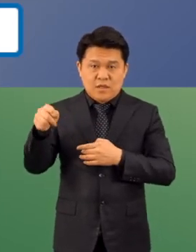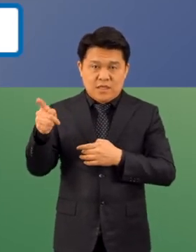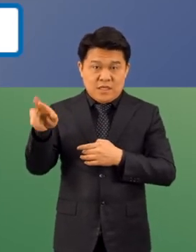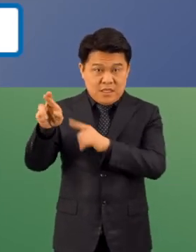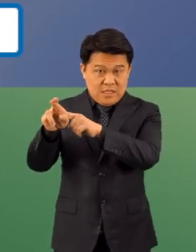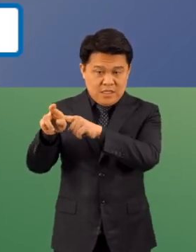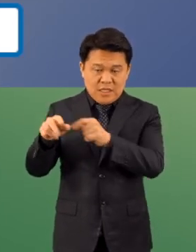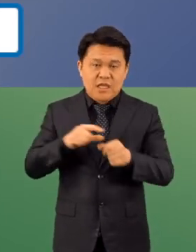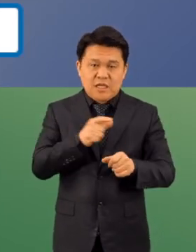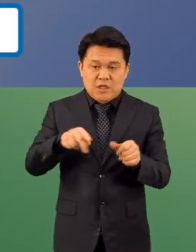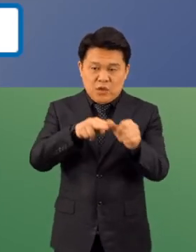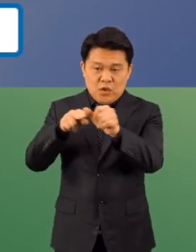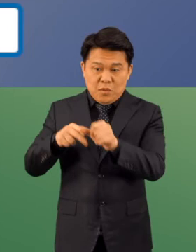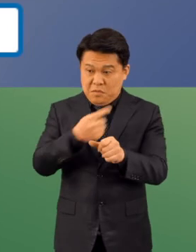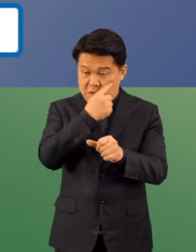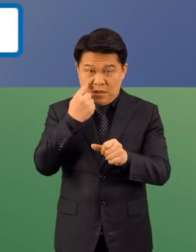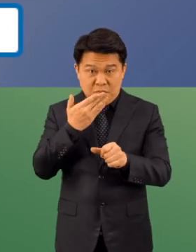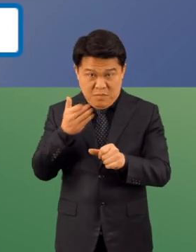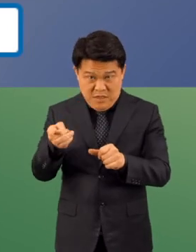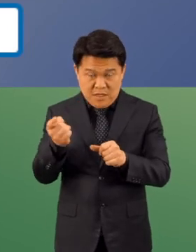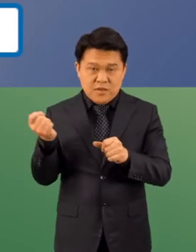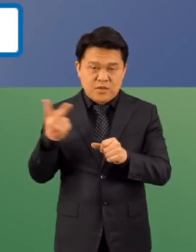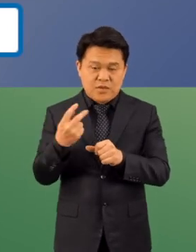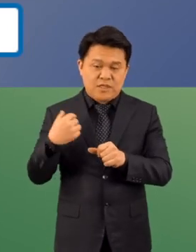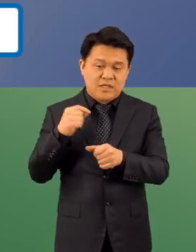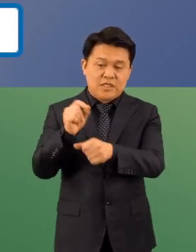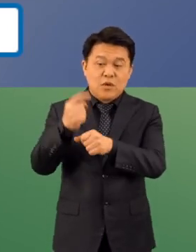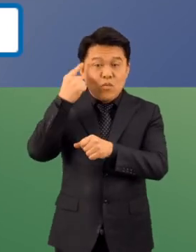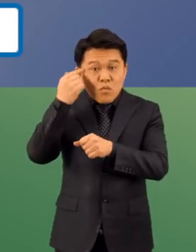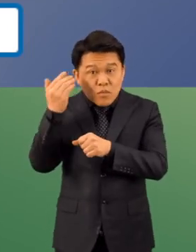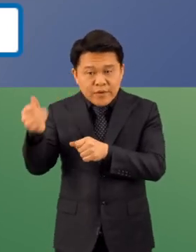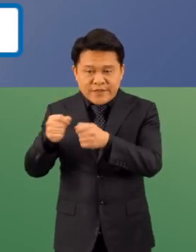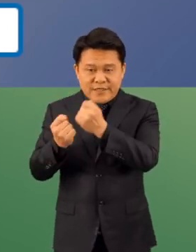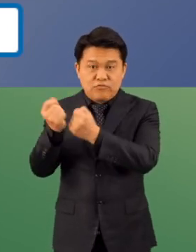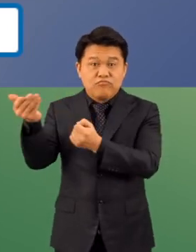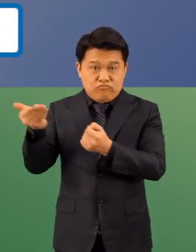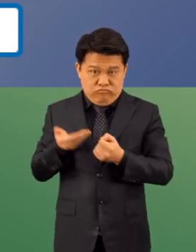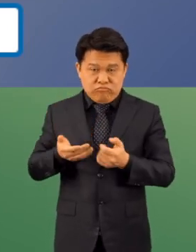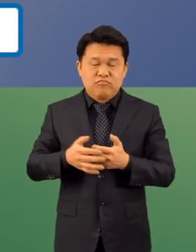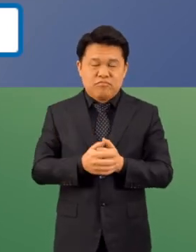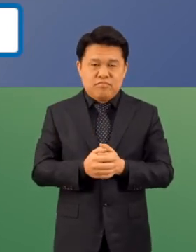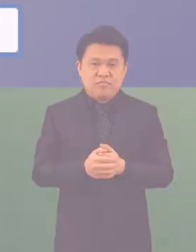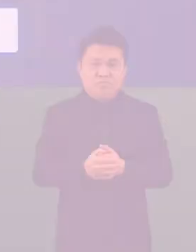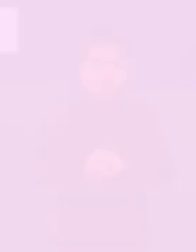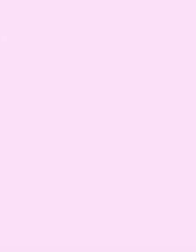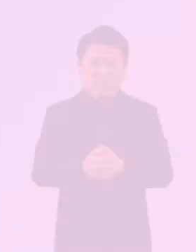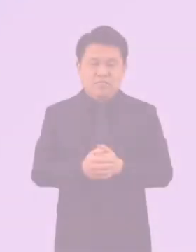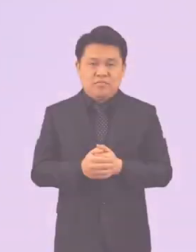q-net.or.kr에서 자격정보 확인이 가능하며 담당 직원에게 물어보면 자세히 알려드립니다.